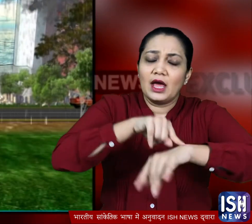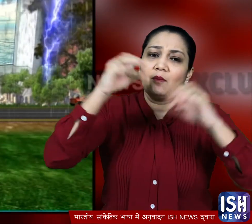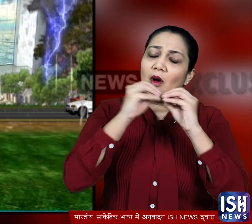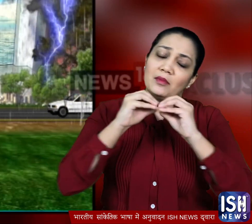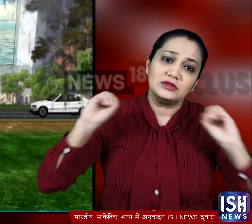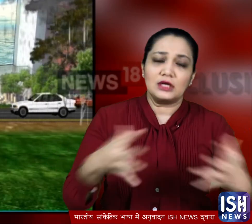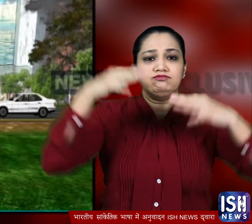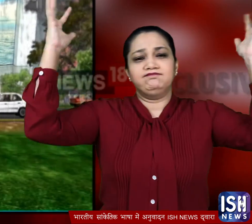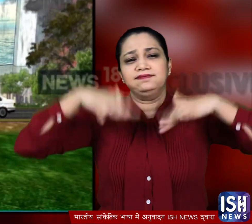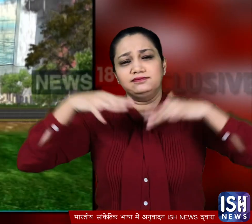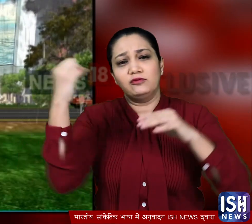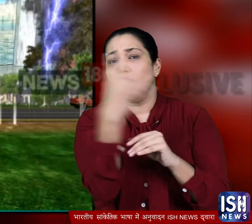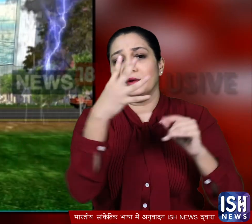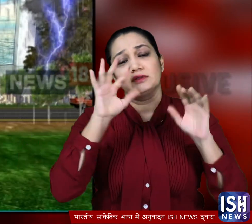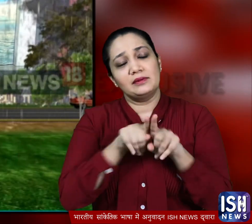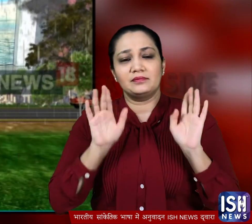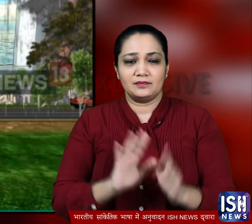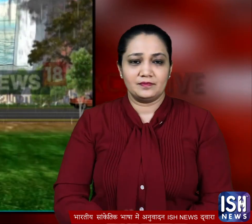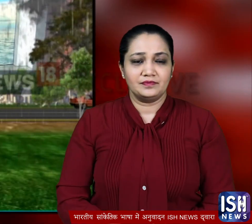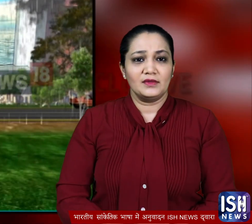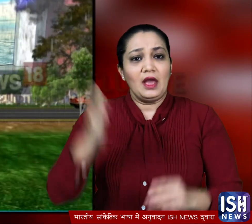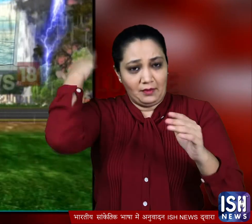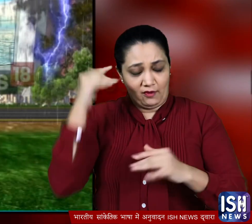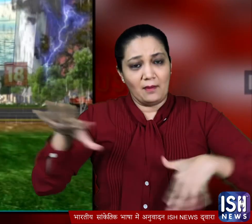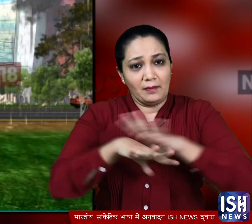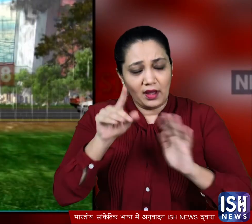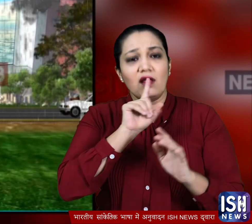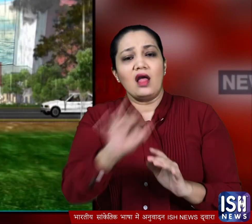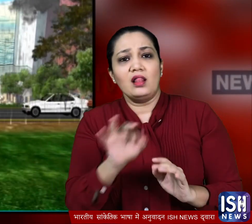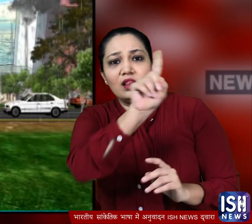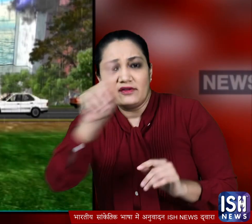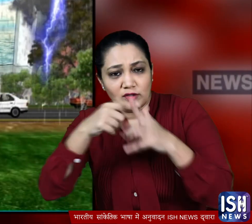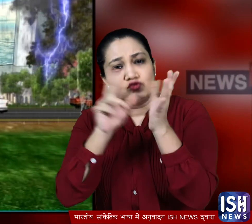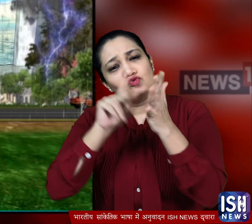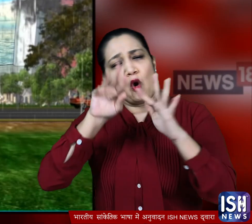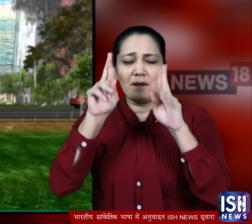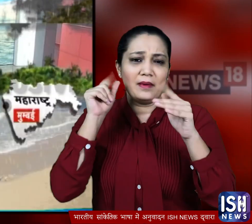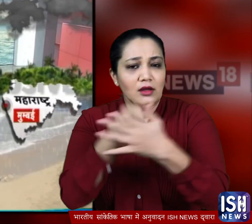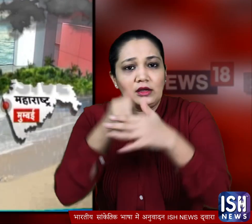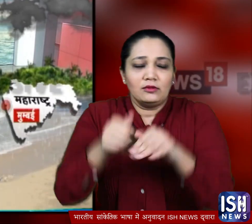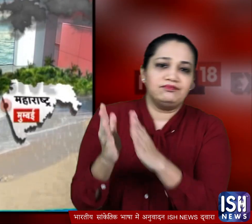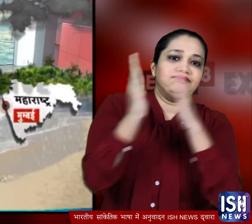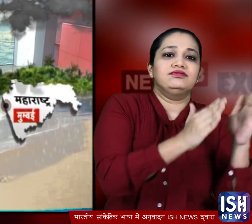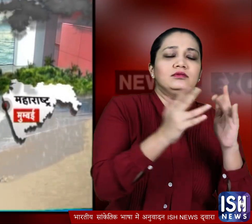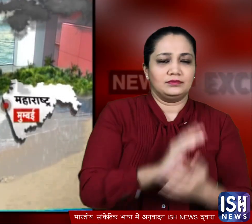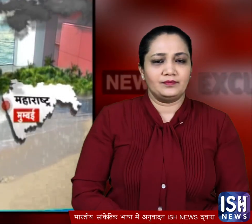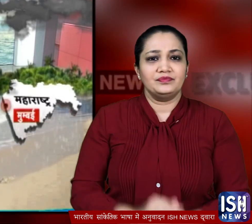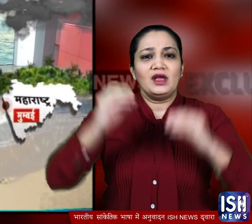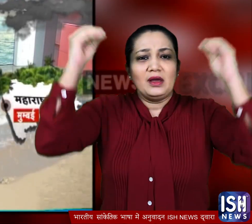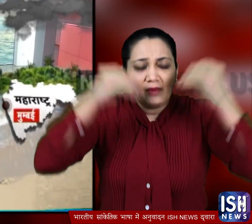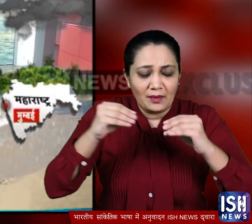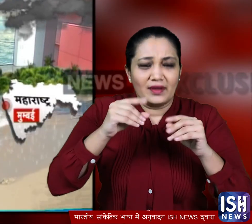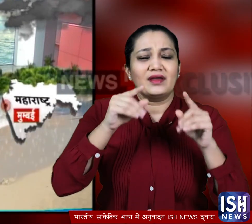वक्त मुंबई पहुंच सकता है। हालांकि पहले मौसम विभाग ने 11 जून को मानसून के मुंबई पहुंचने का अनुमान जताया था। मानसून के असर की वजह